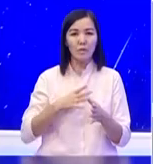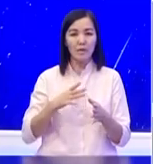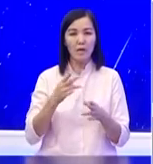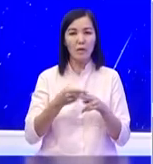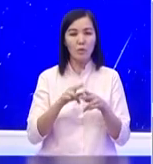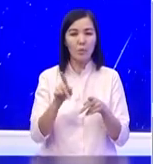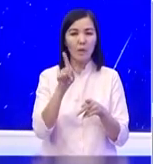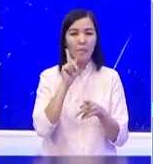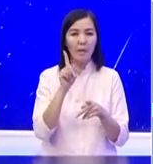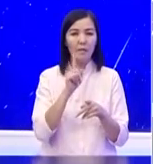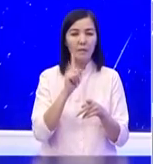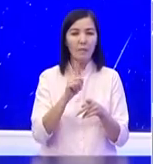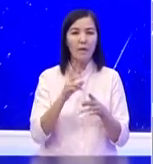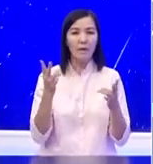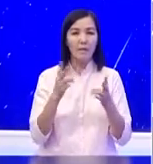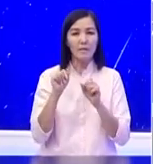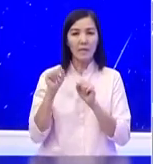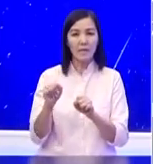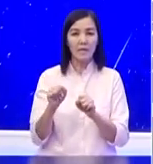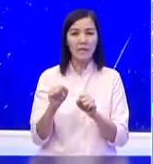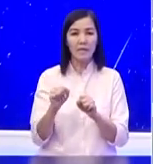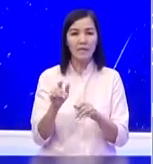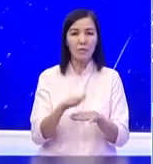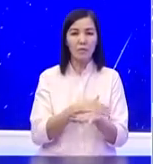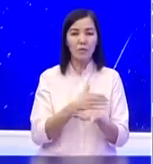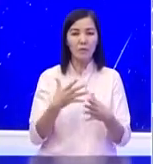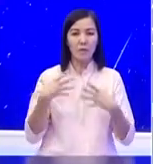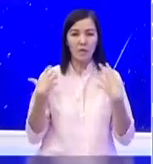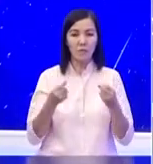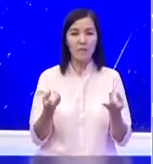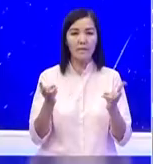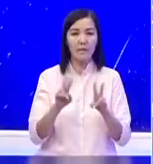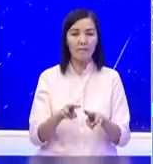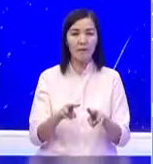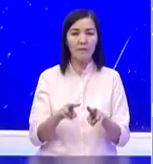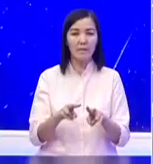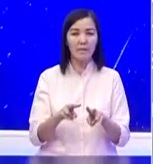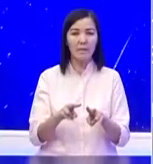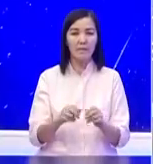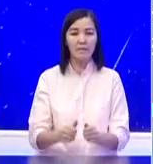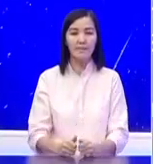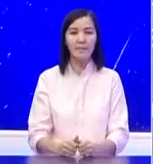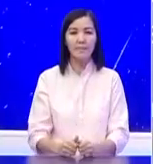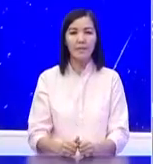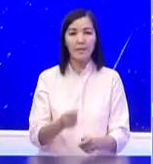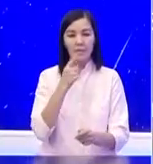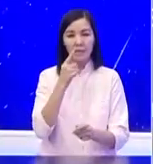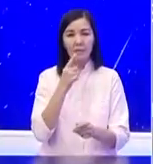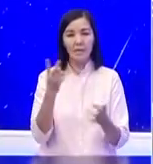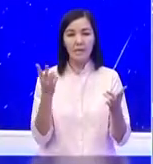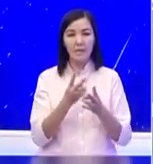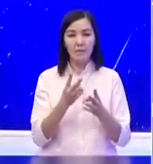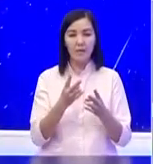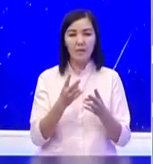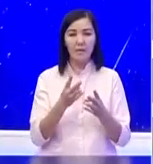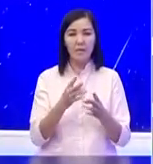людям, соблюдать необходимые правила гигиены и как можно дольше оставаться здоровыми, возлагая надежду на скорое появление вакцины. Необходима дисциплина,